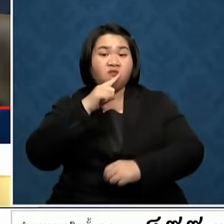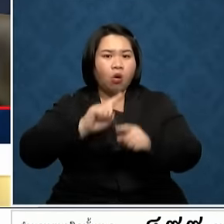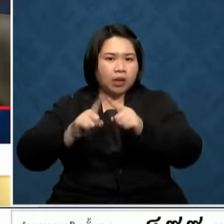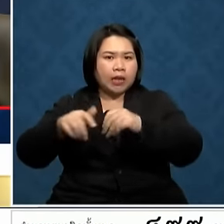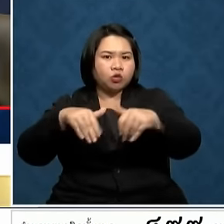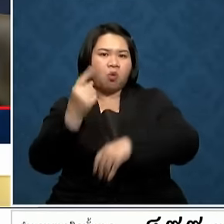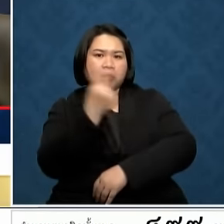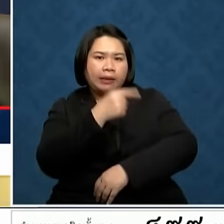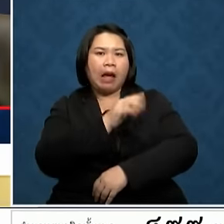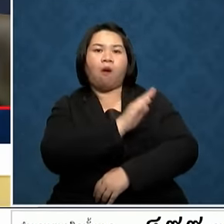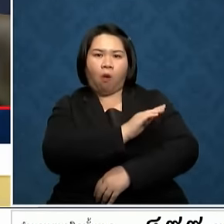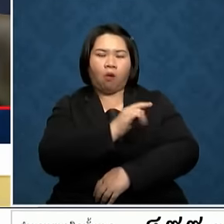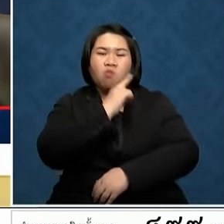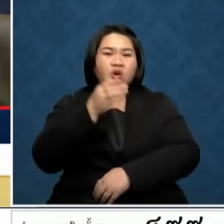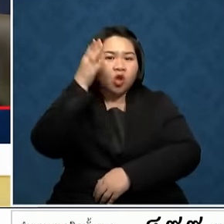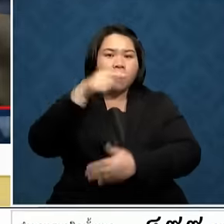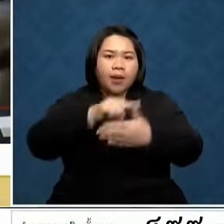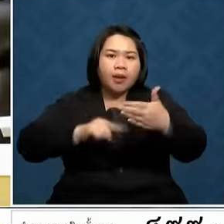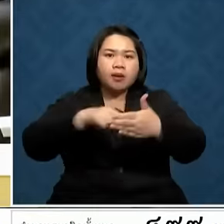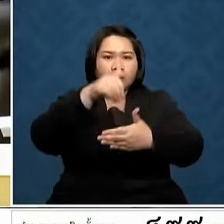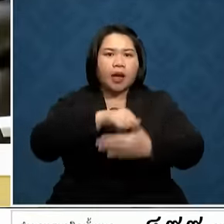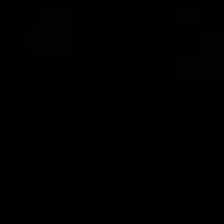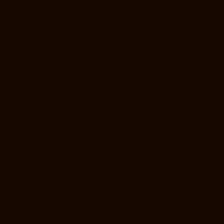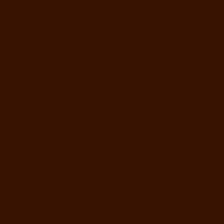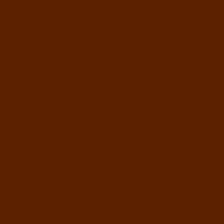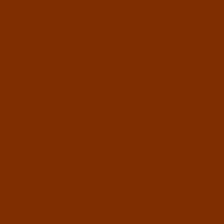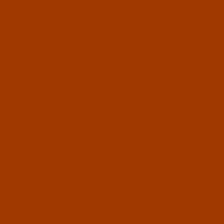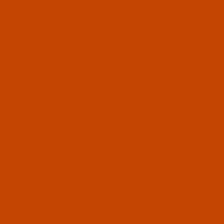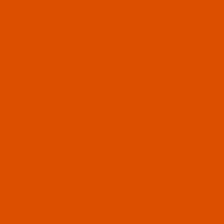้ประชาชนในกเลอกตั้งครั้งถัดไปขอบคณครปทาน